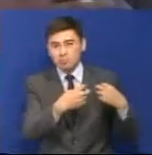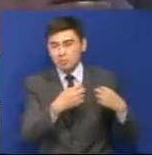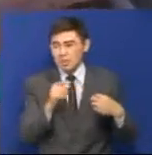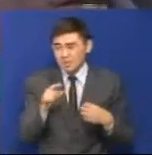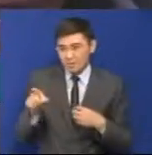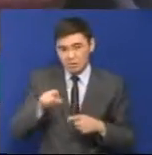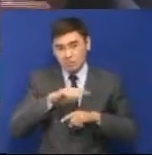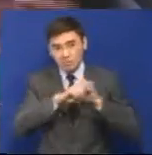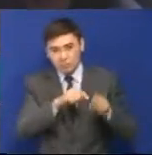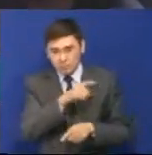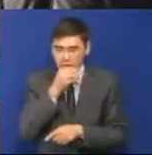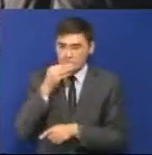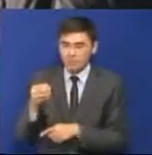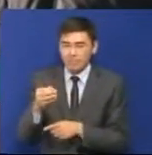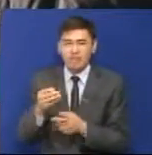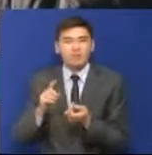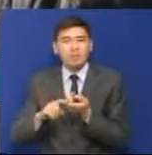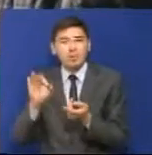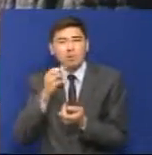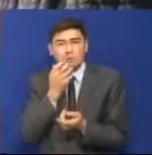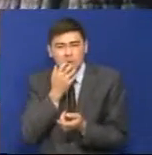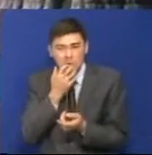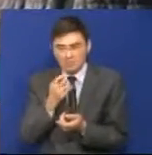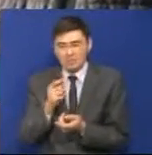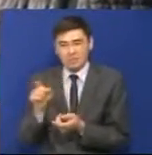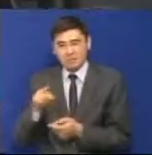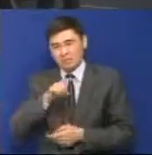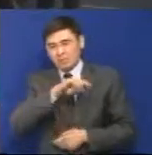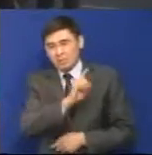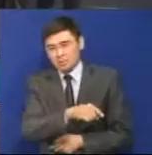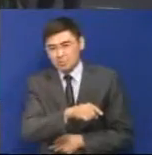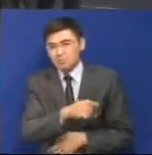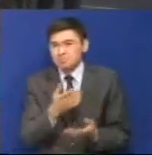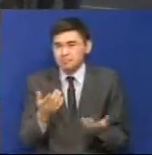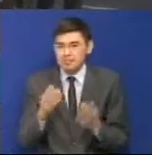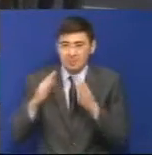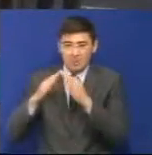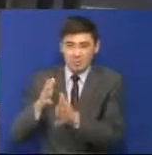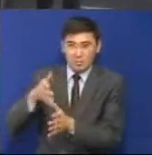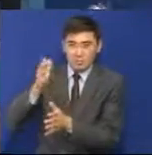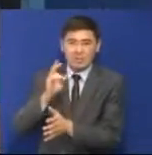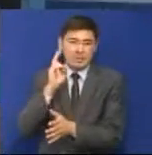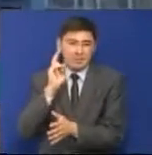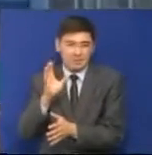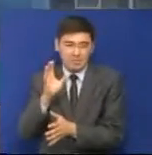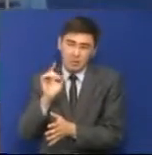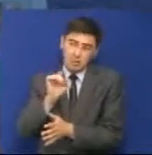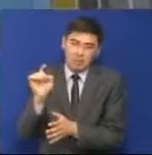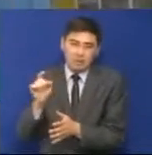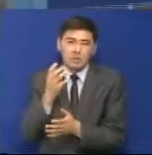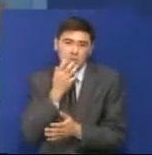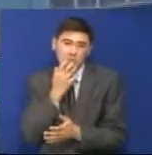Әрине, бірінші кезекте жылумен қамту мәселесі көтерілді. Белгілі болғандай, пәтерлерге орнатылған жылу есептегіштерден